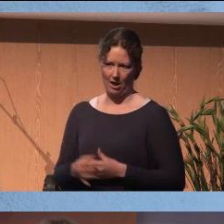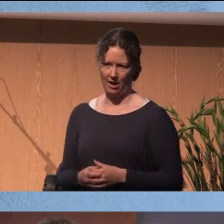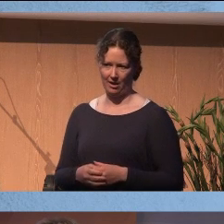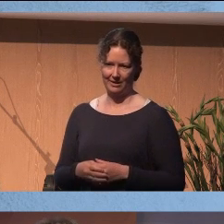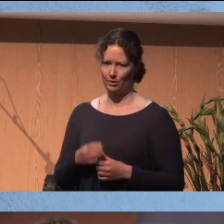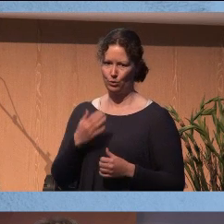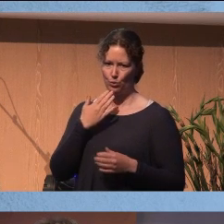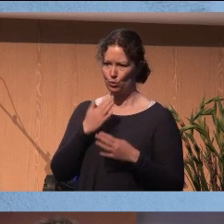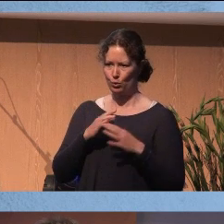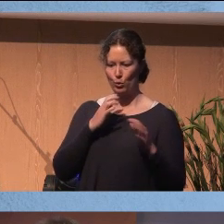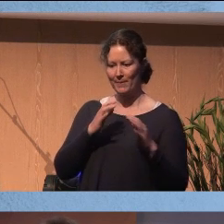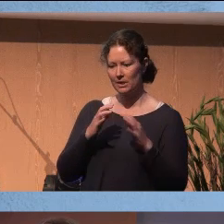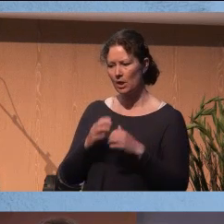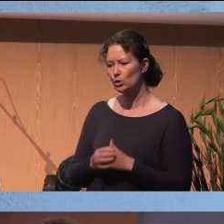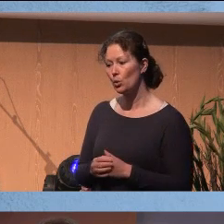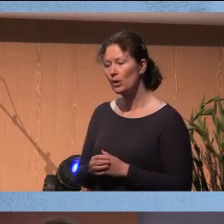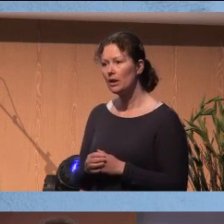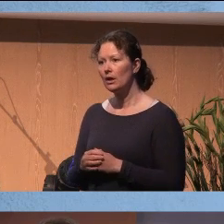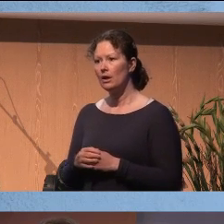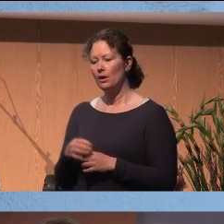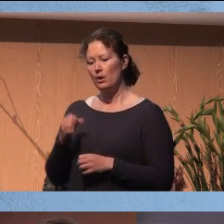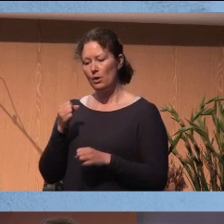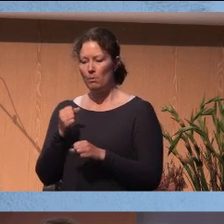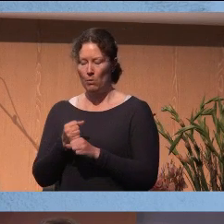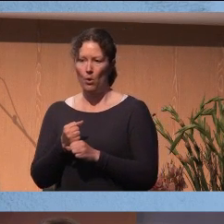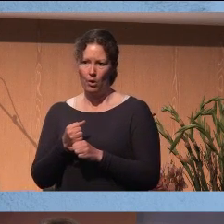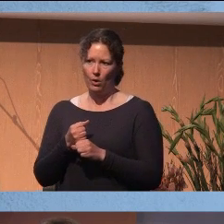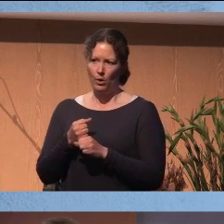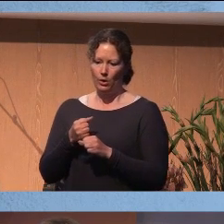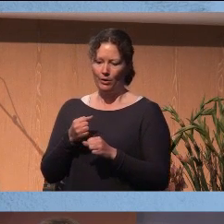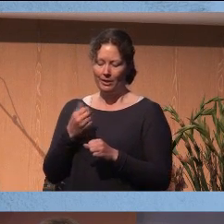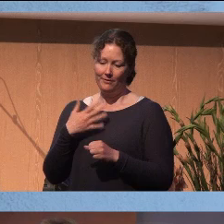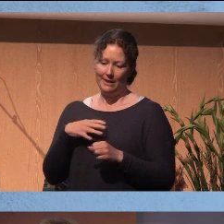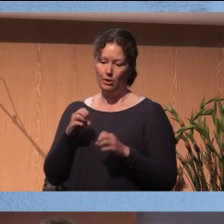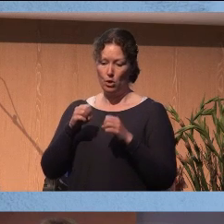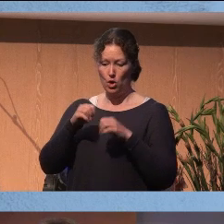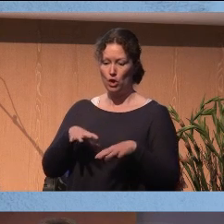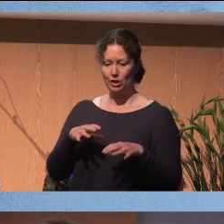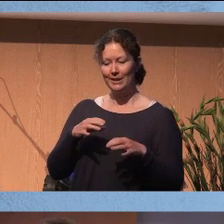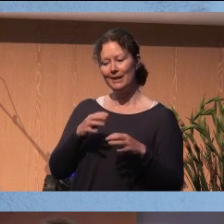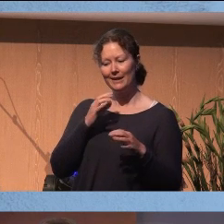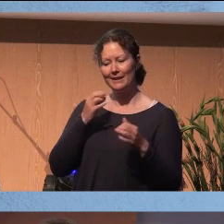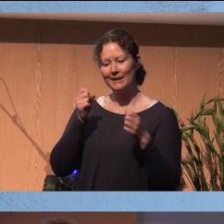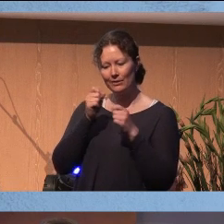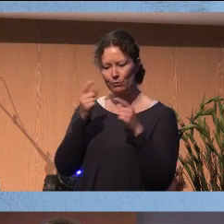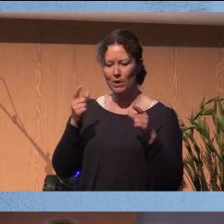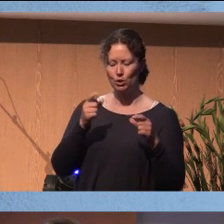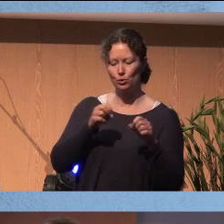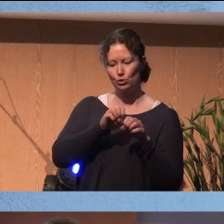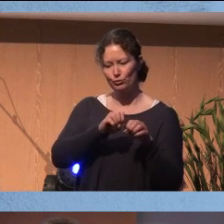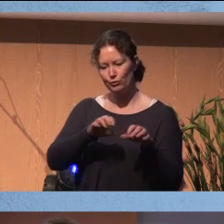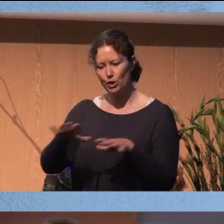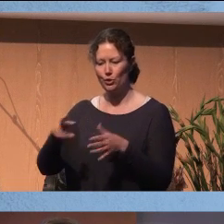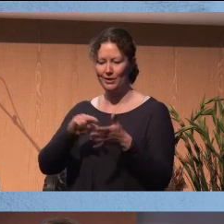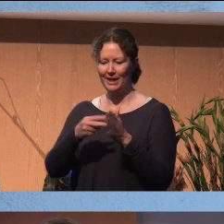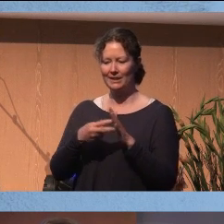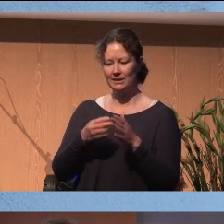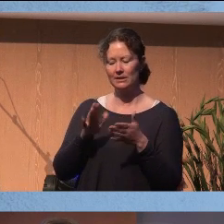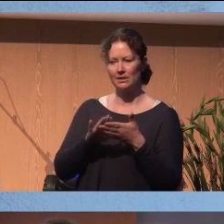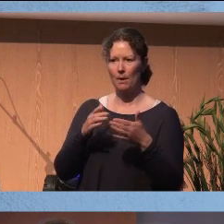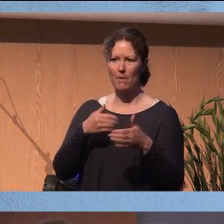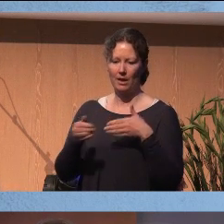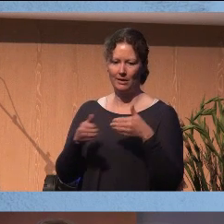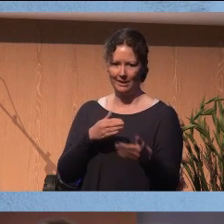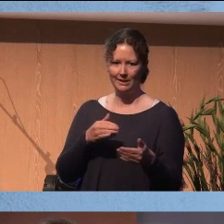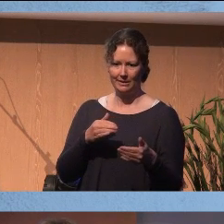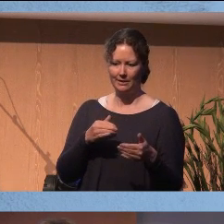De elektroniske verktøyene må selvfølgelig på plass. Det vil løse informasjonsflyt og teknisk samhandling.